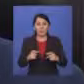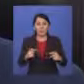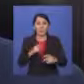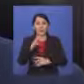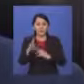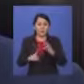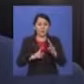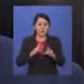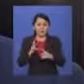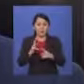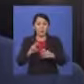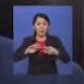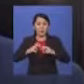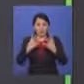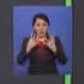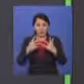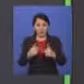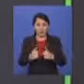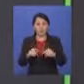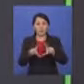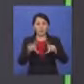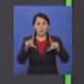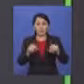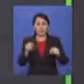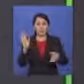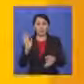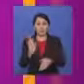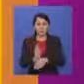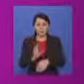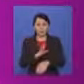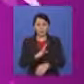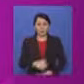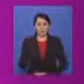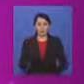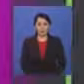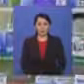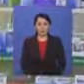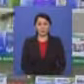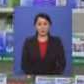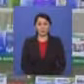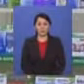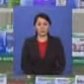арызын тыңдады. Мәселені шешу үшін тиісті мекемелерге тапсырма жүктеді.